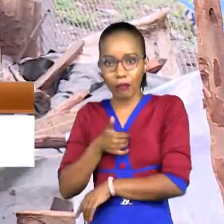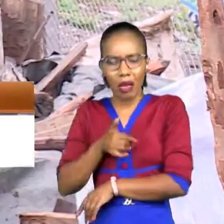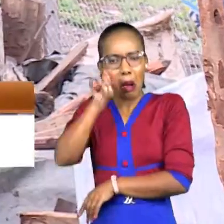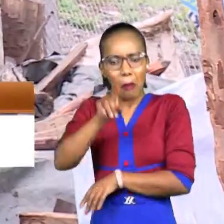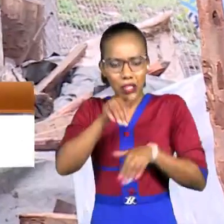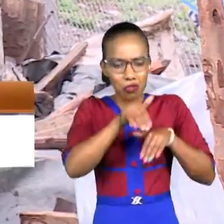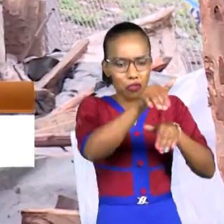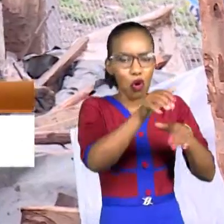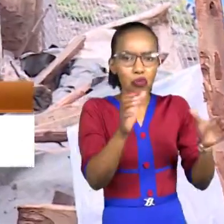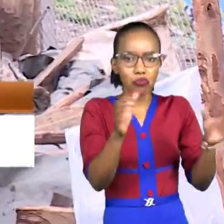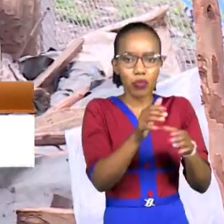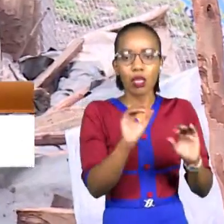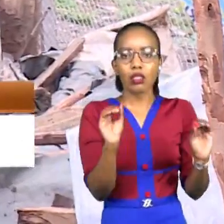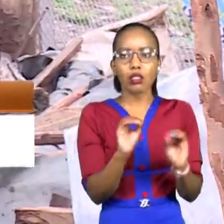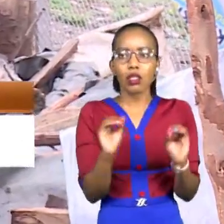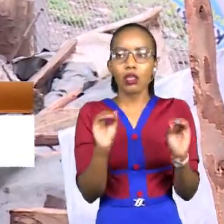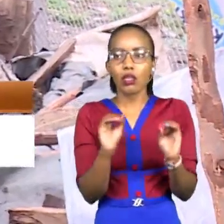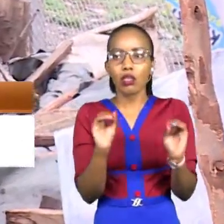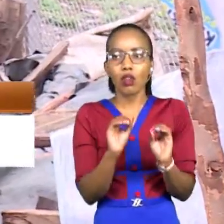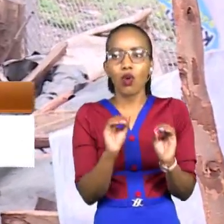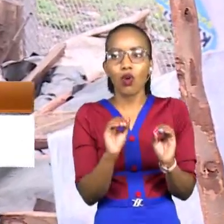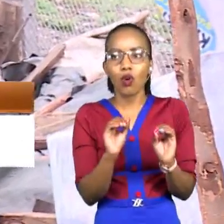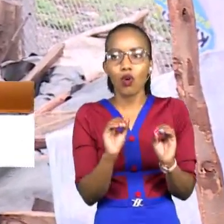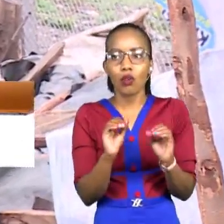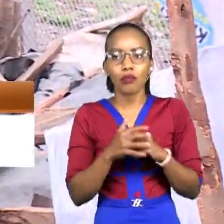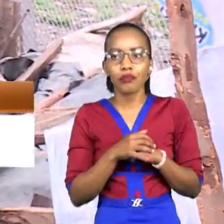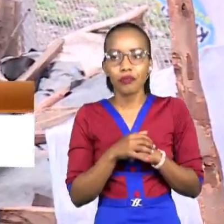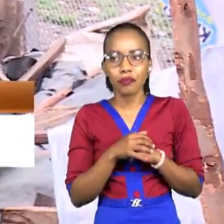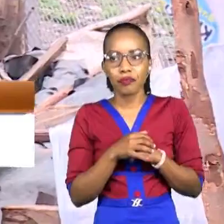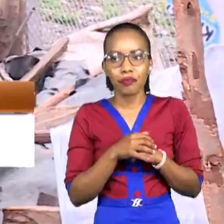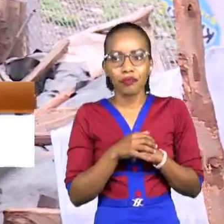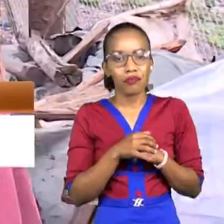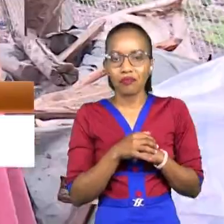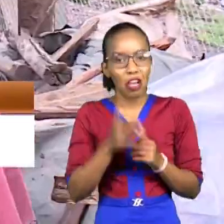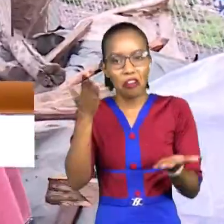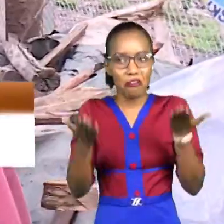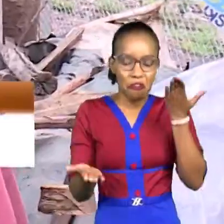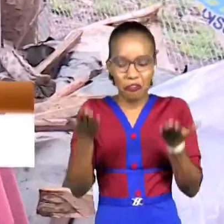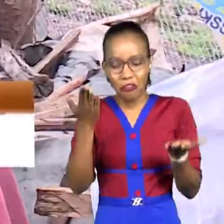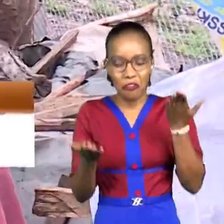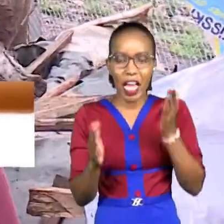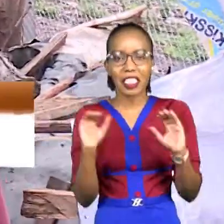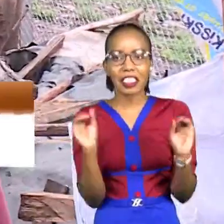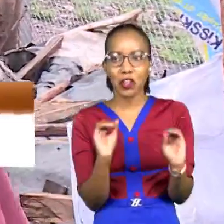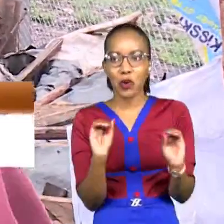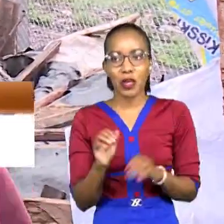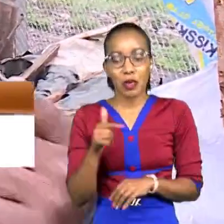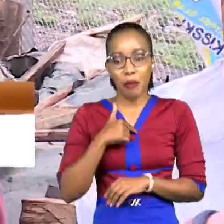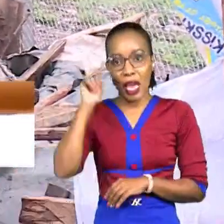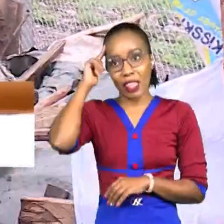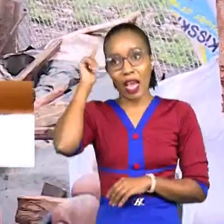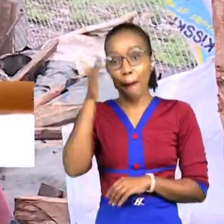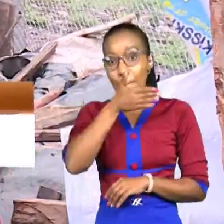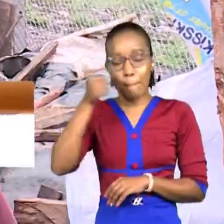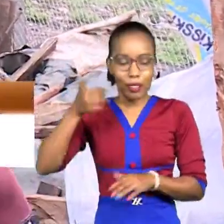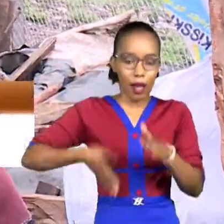afuatane na chama vile inasema, hivyo ndio watendaji walimpatia kiti. Hapo walikuwa unfair. Naona ni afadhali